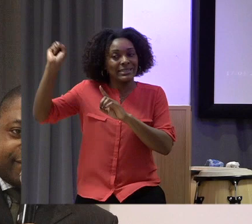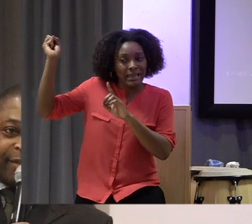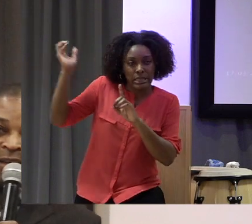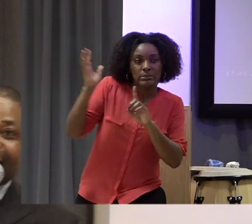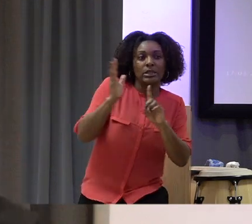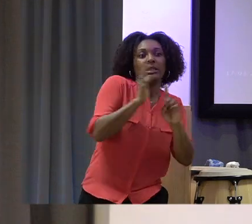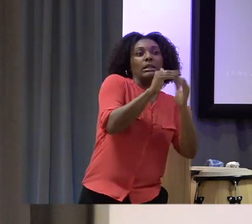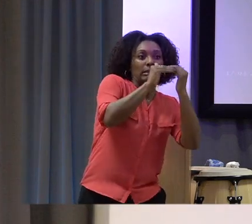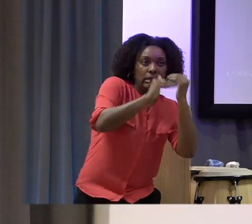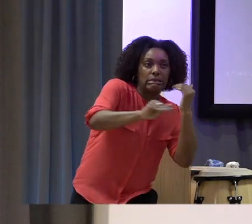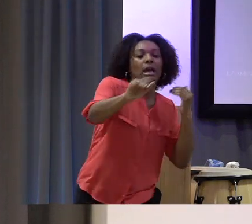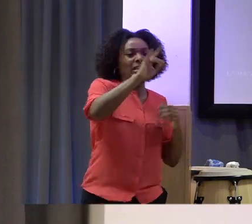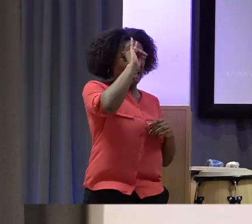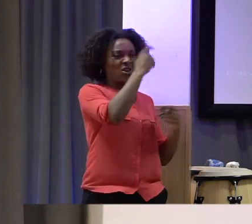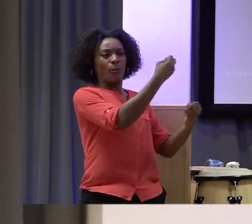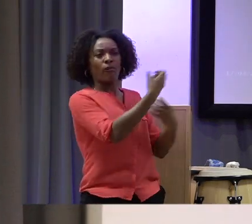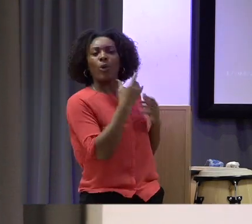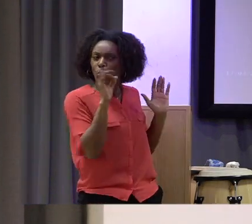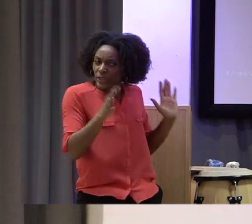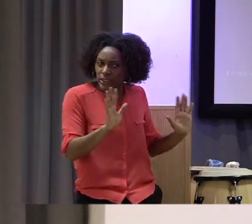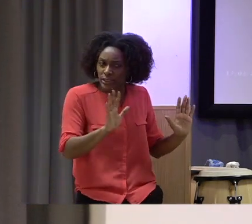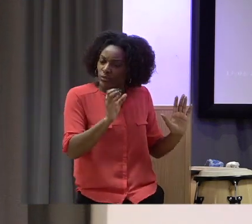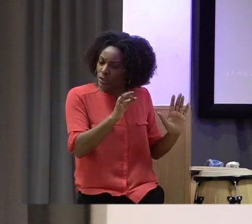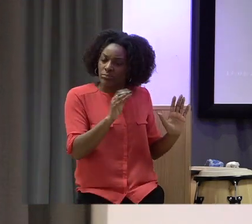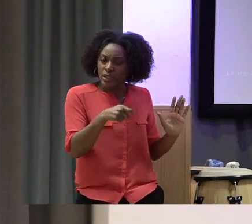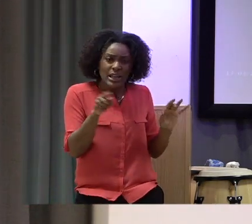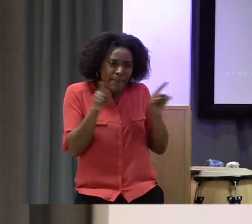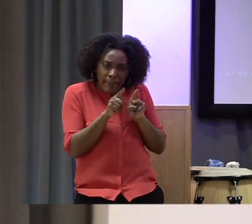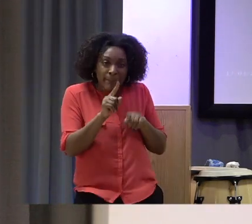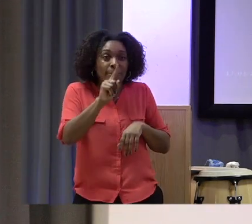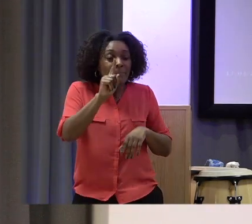Saint qui a conduit Jésus dans le désert.